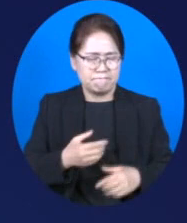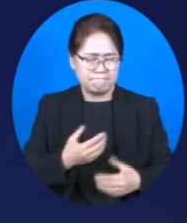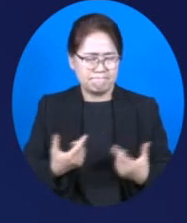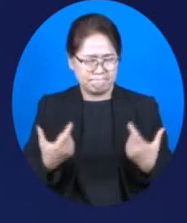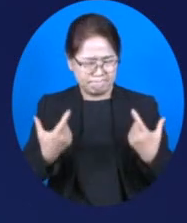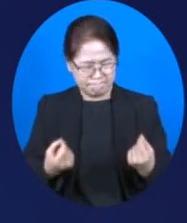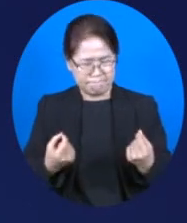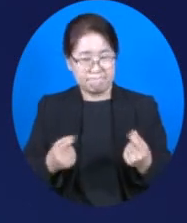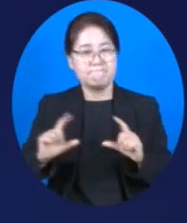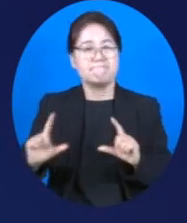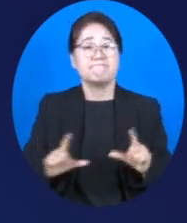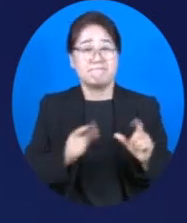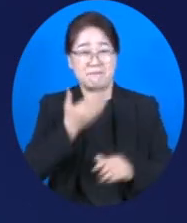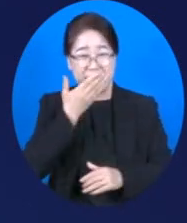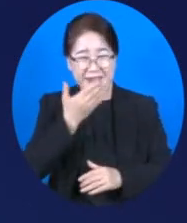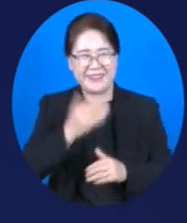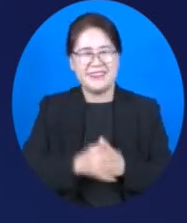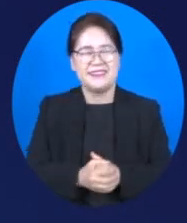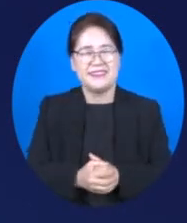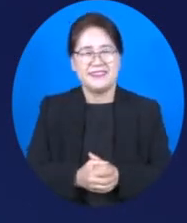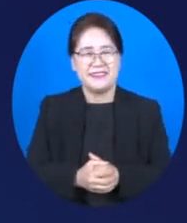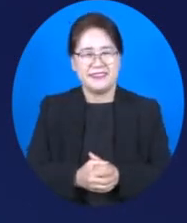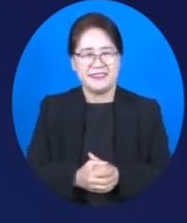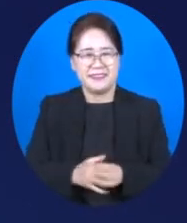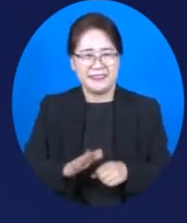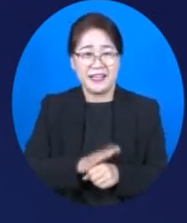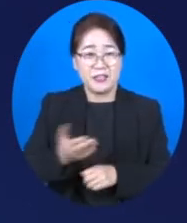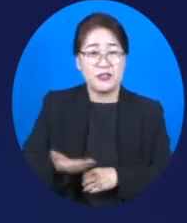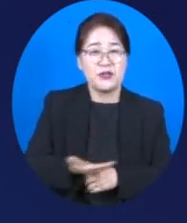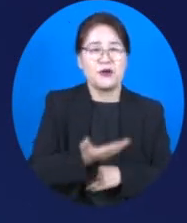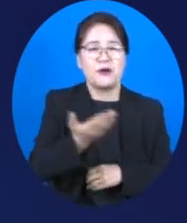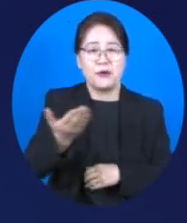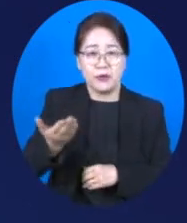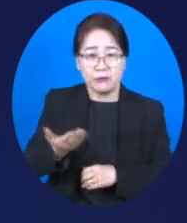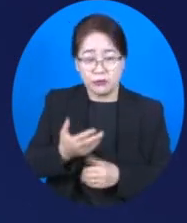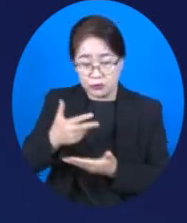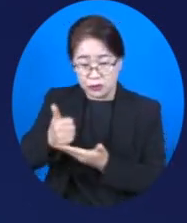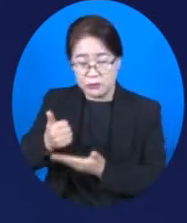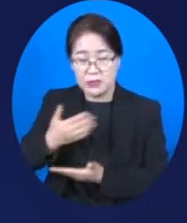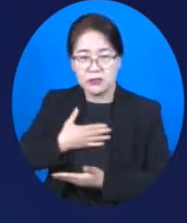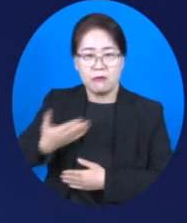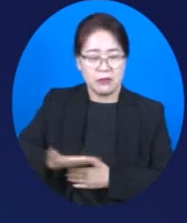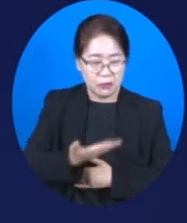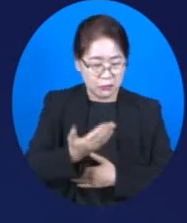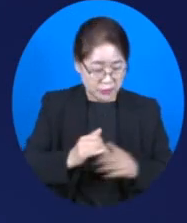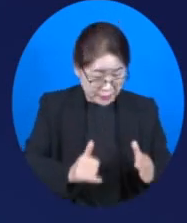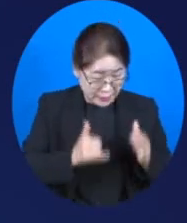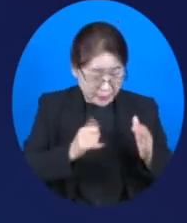할 수가 있다는 것이에요. 사랑하는 성도 여러분, 주님이 저와 여러분을 이 세상 속에서 부르신